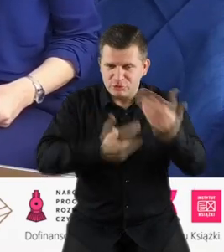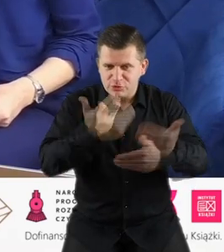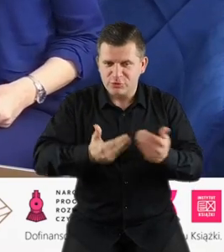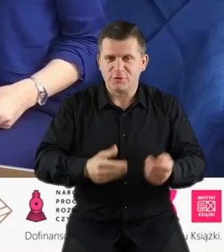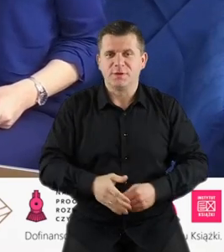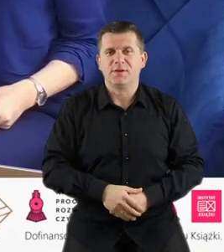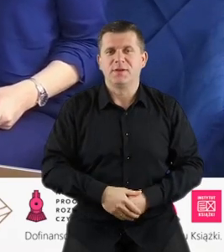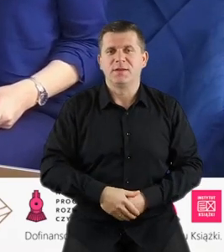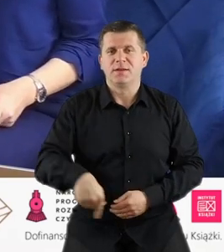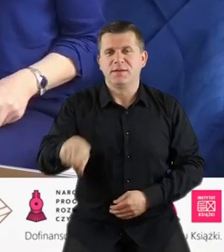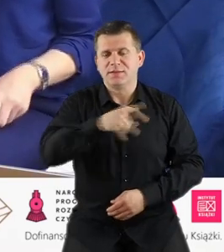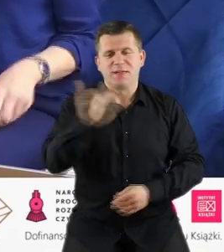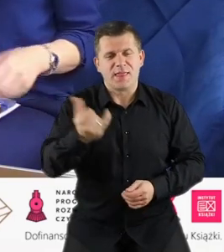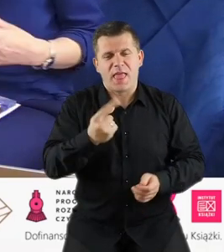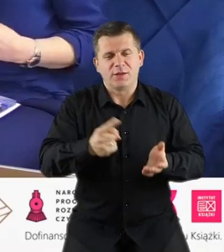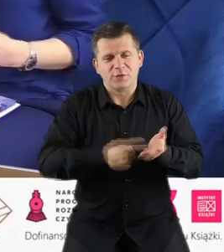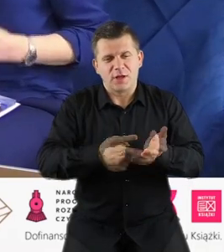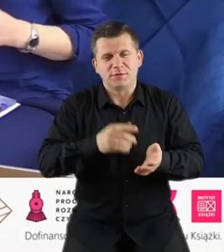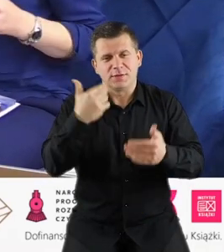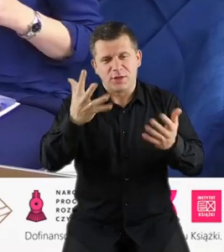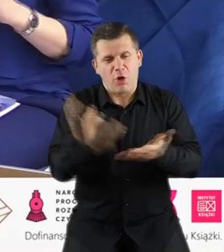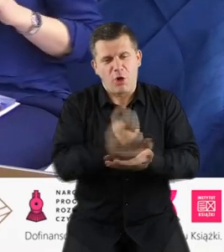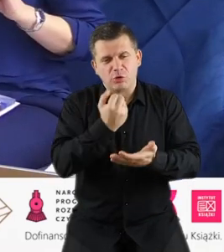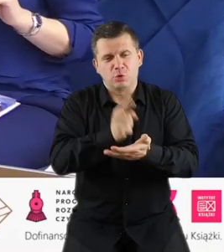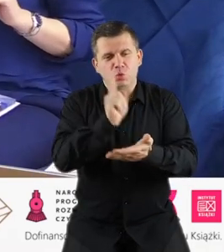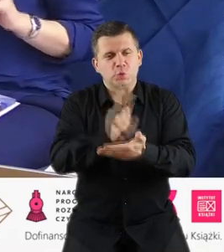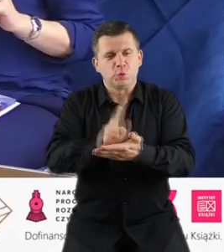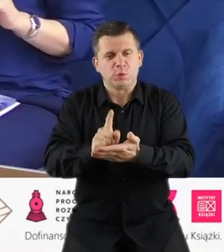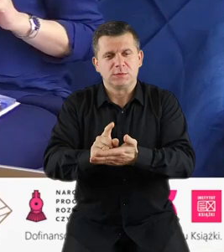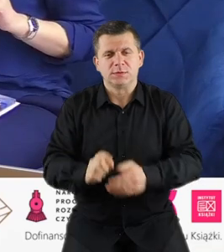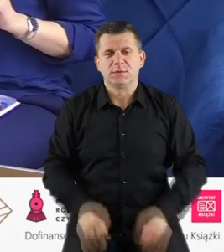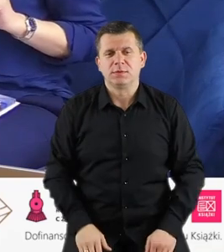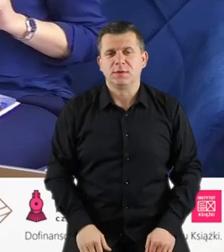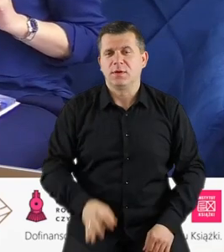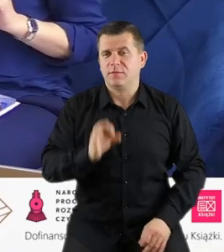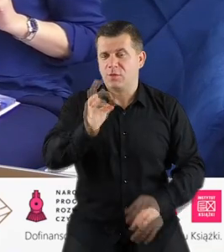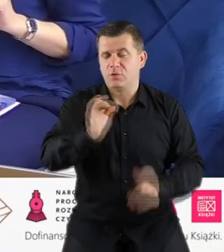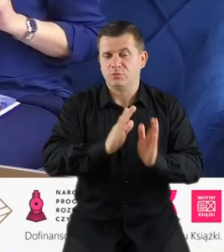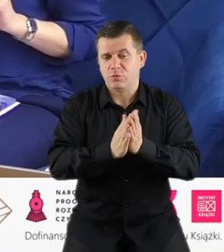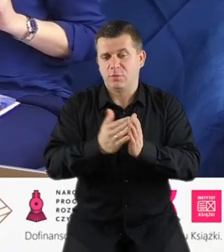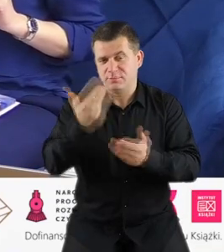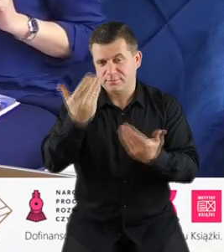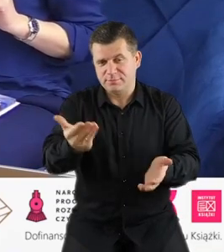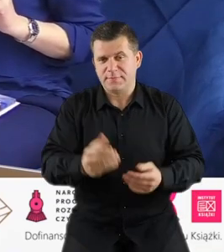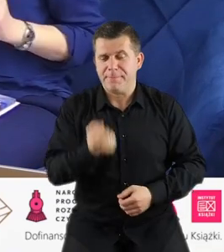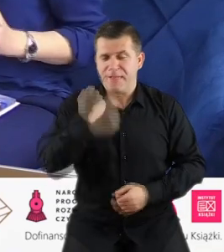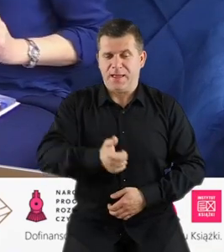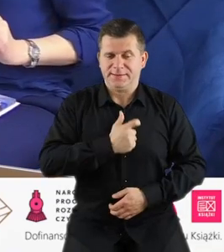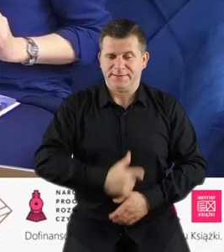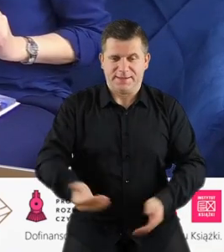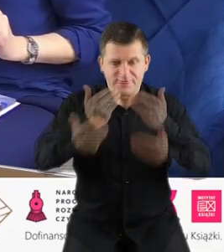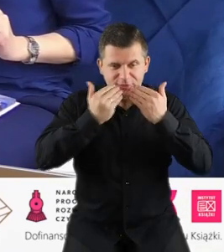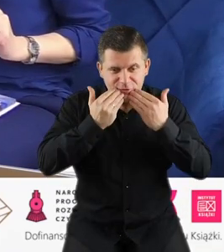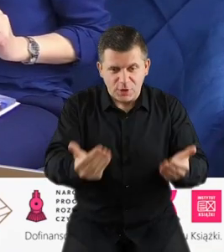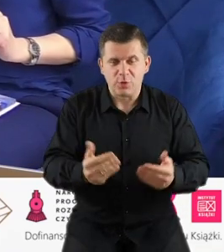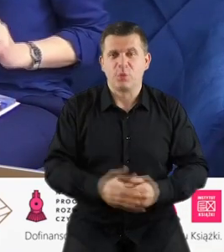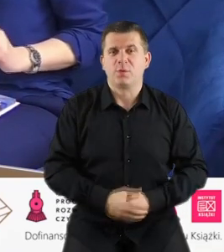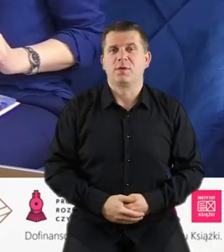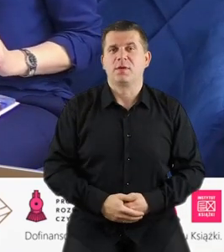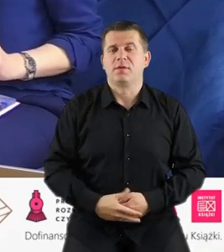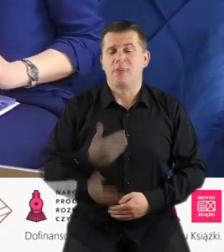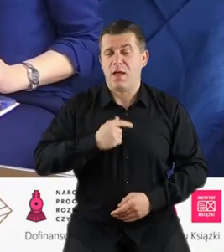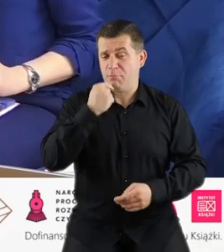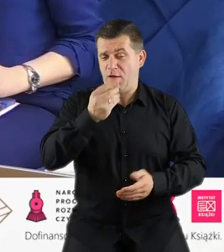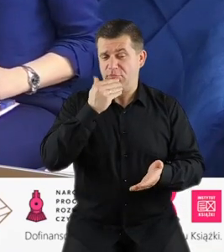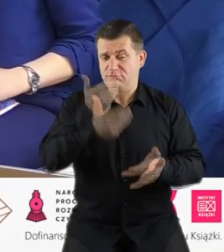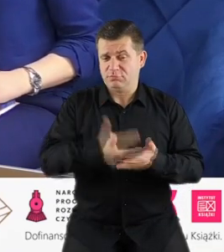żeby Pani powtarzała jak najczęściej takie sukcesy, jak właśnie z ciężką. No. Bardzo serdecznie dziękuję i powiem szczerze,